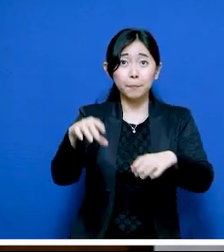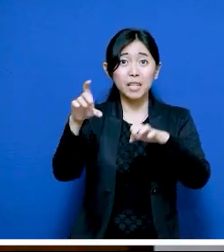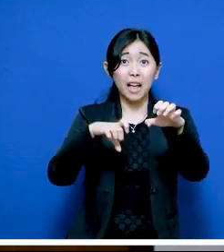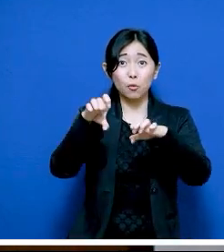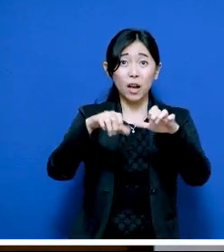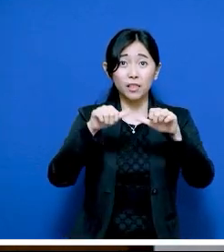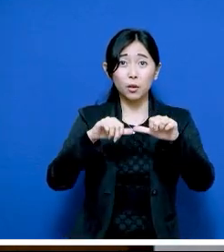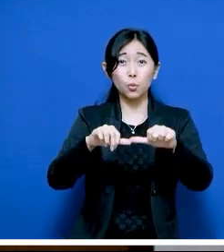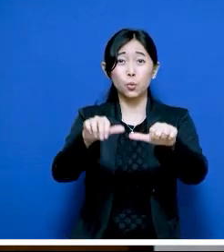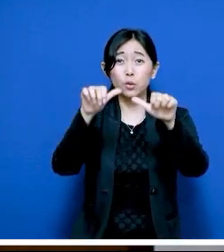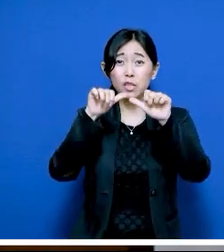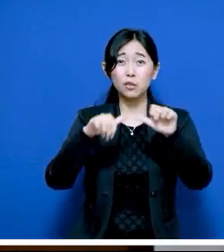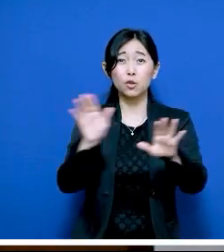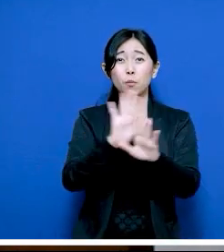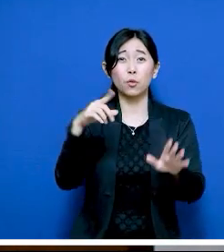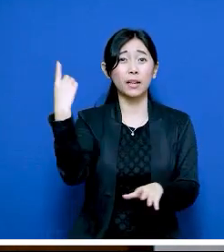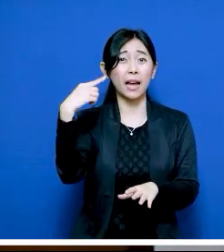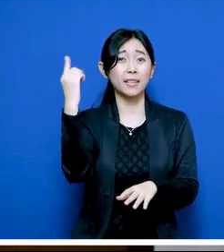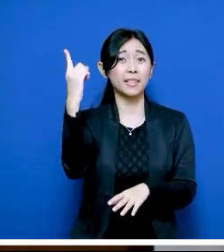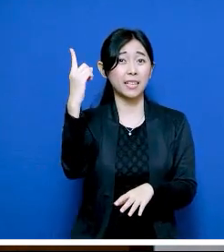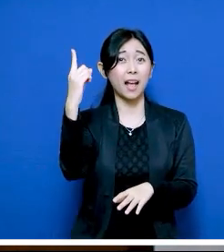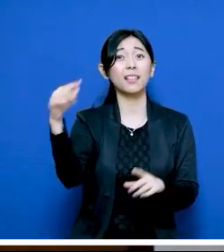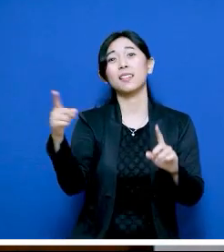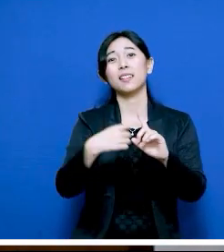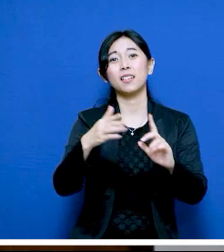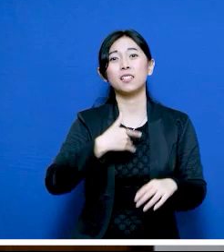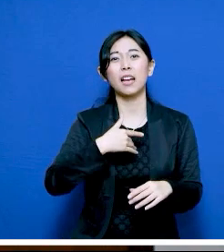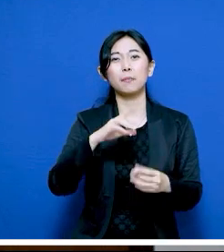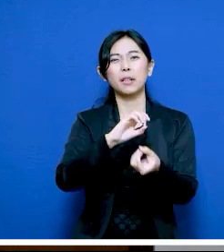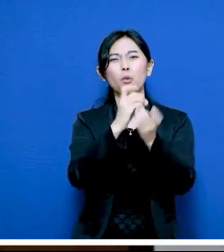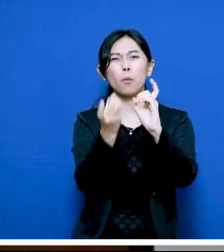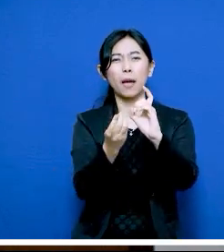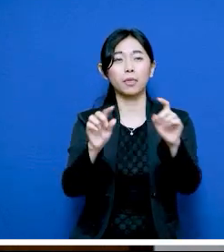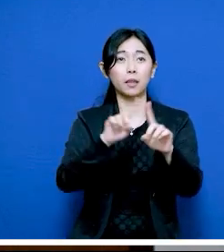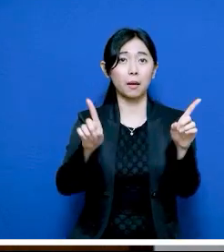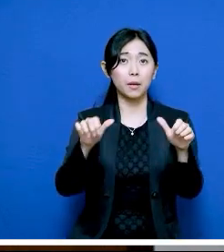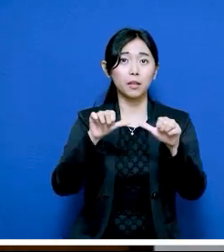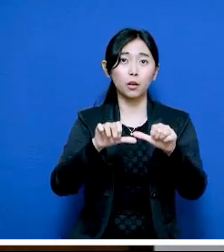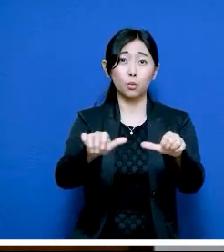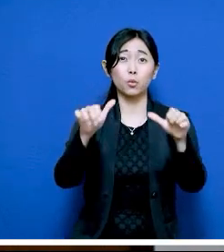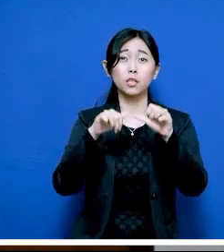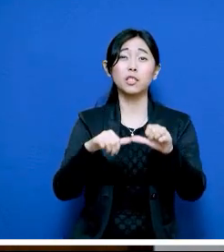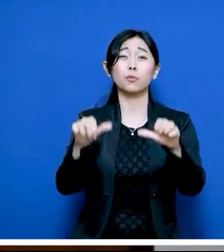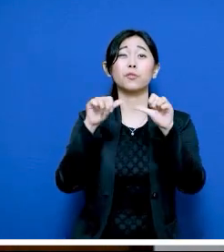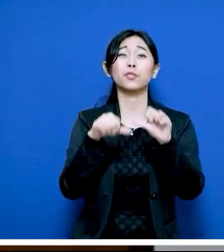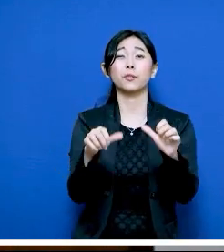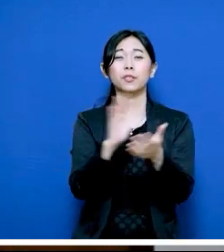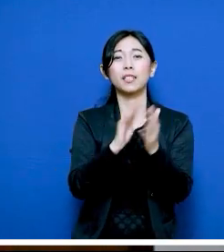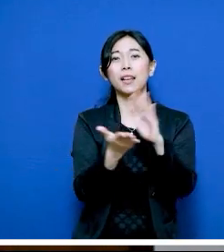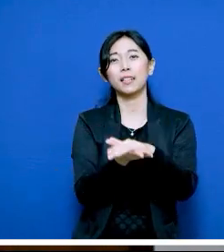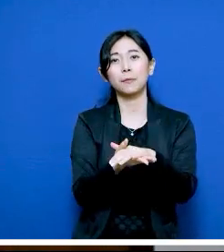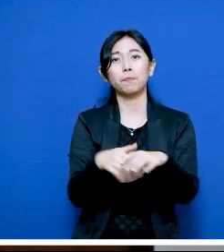terus-menerus, bukan hanya sekali, ya saya bertobat, tapi terus-menerus. Itulah